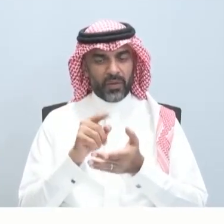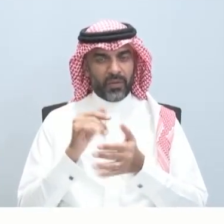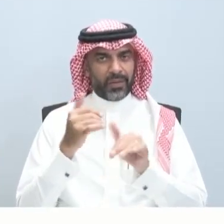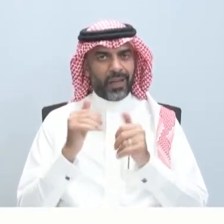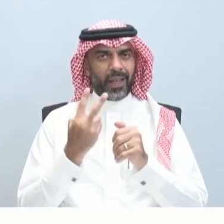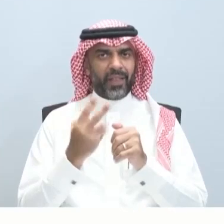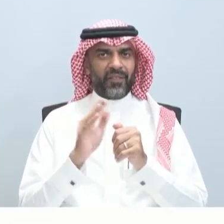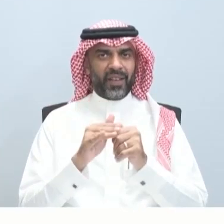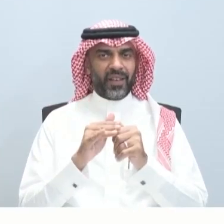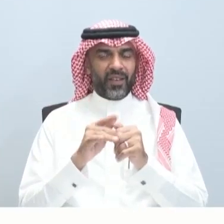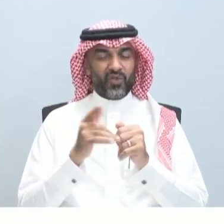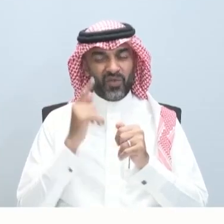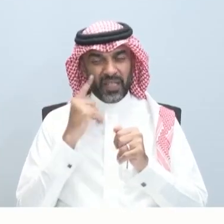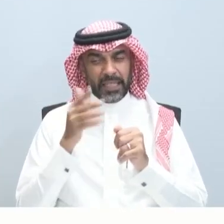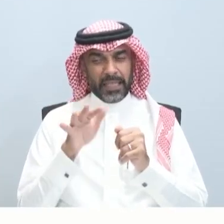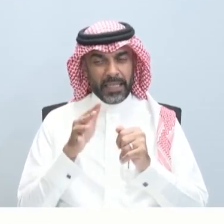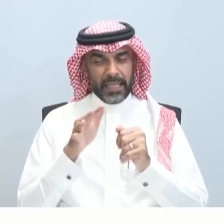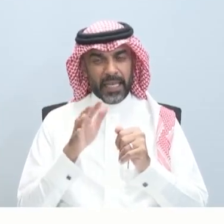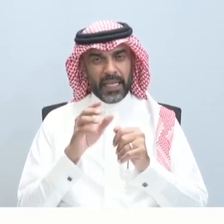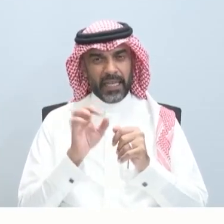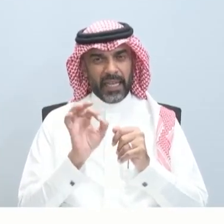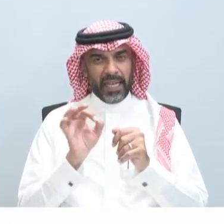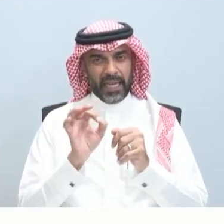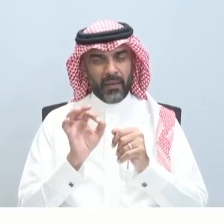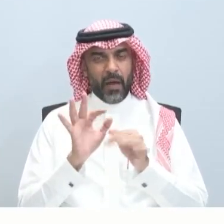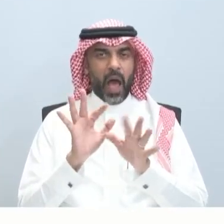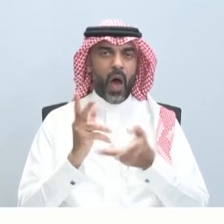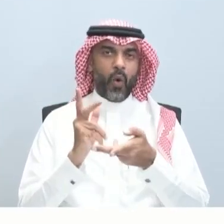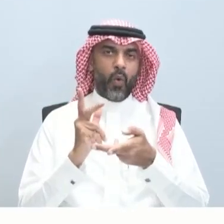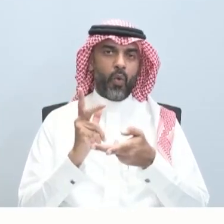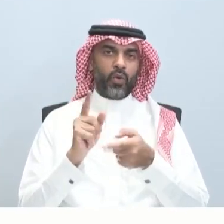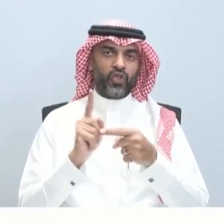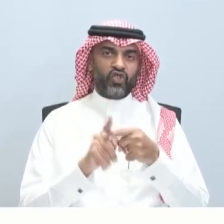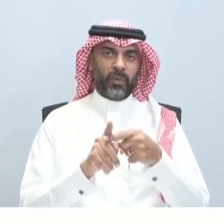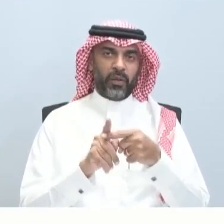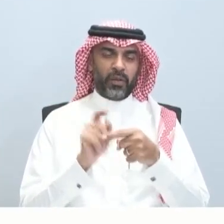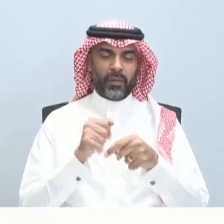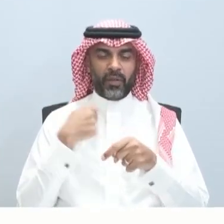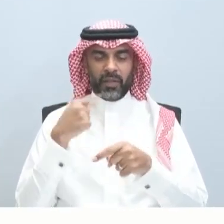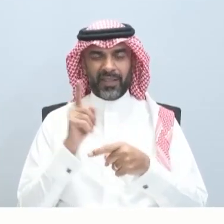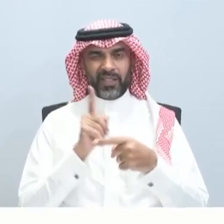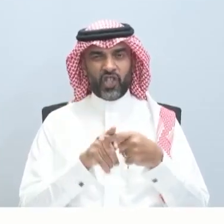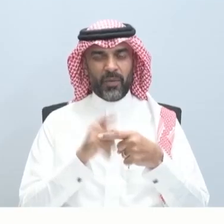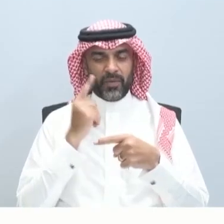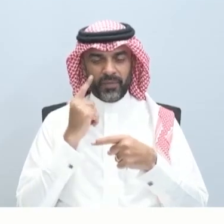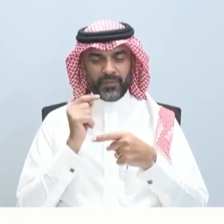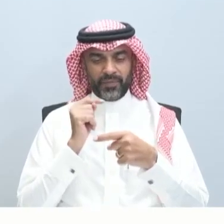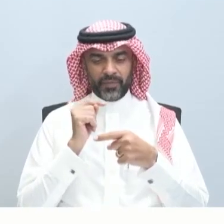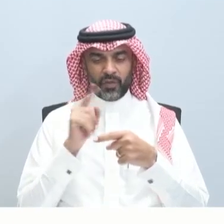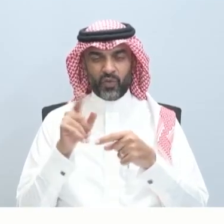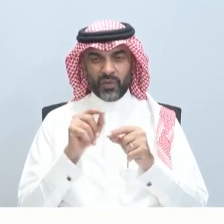طريقتين اما استعمال التقدير او الجمع في هذا السؤال سوف اقوم بالجمع فاقوم بجمع